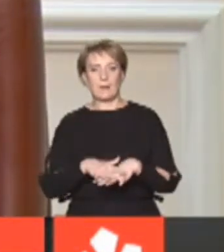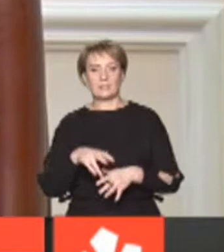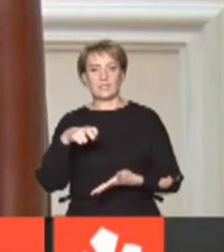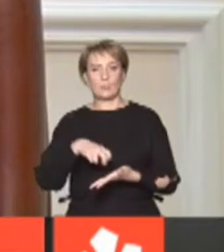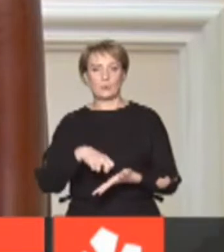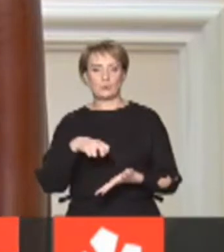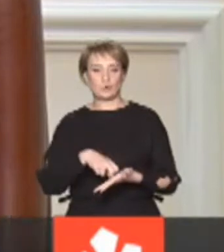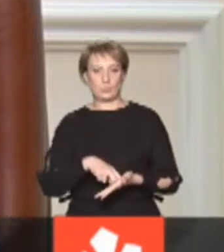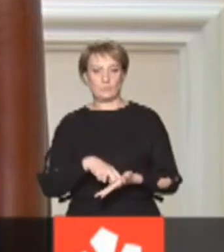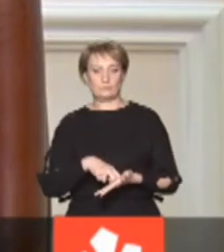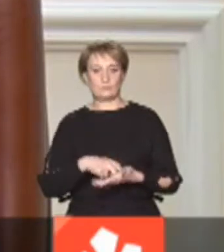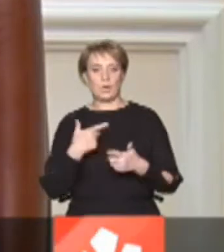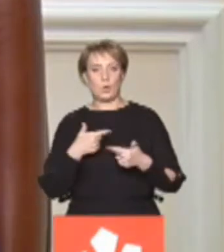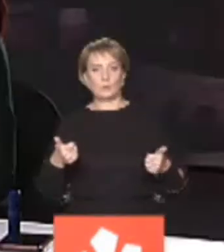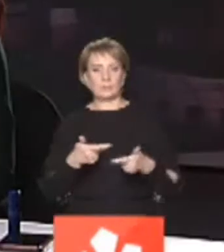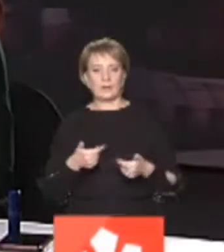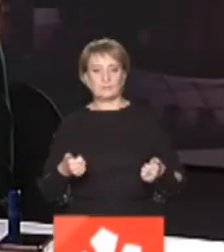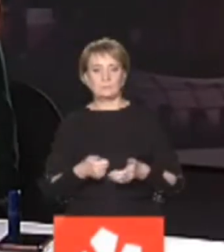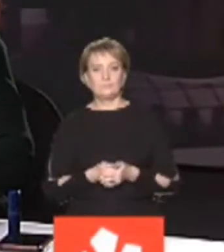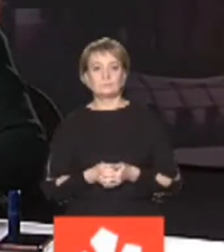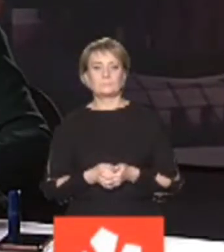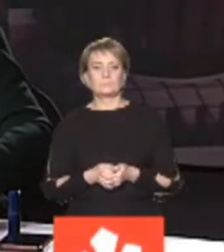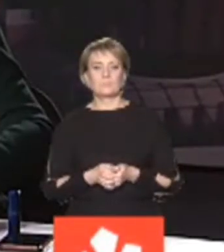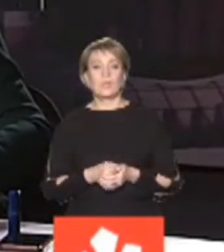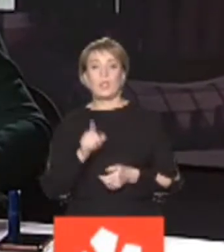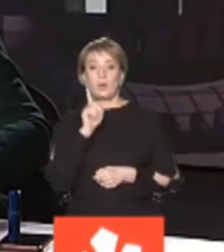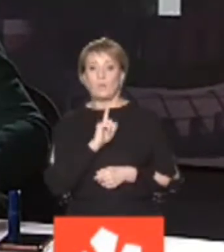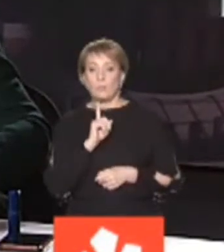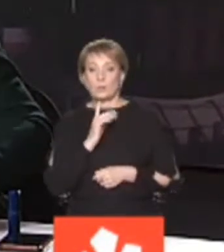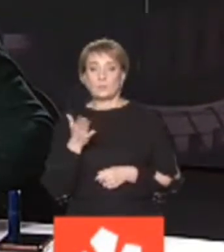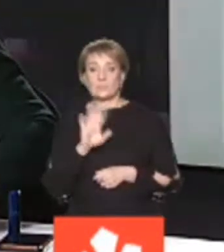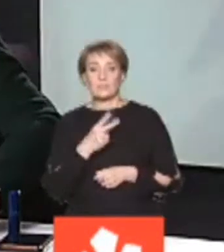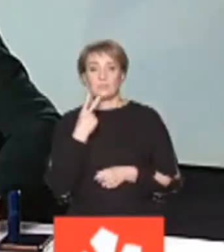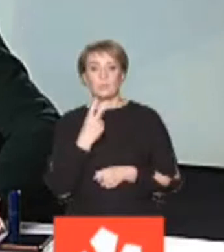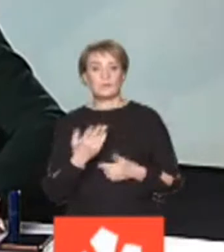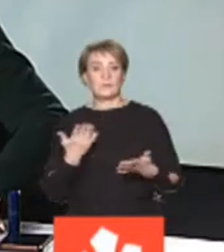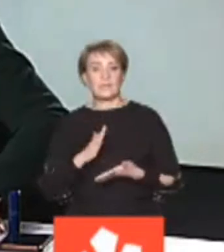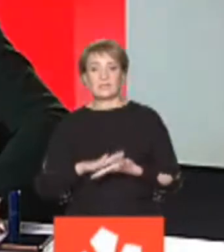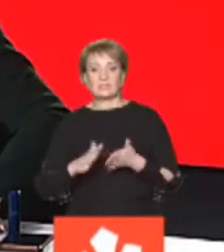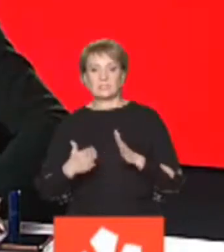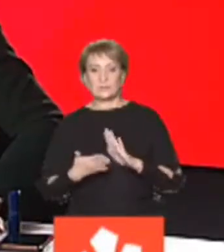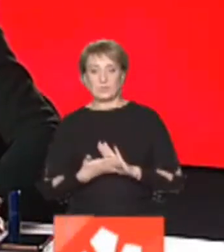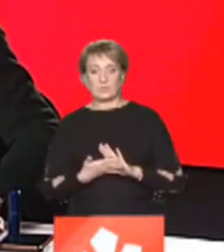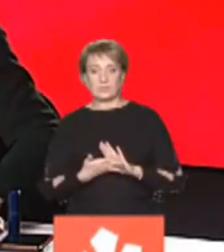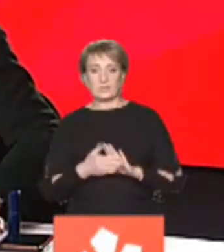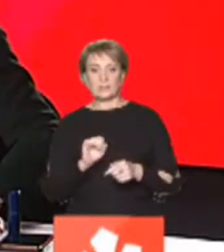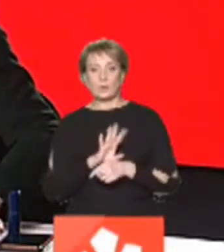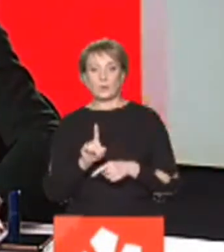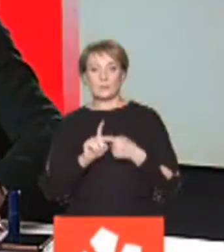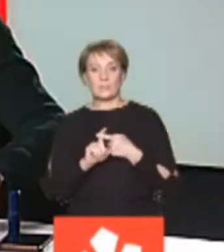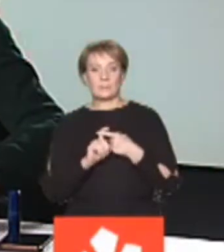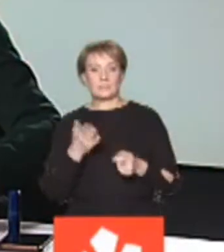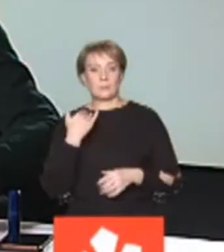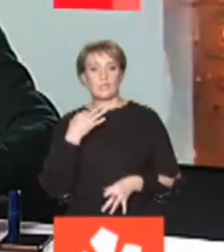поштові оператори, готелі. Ну а поки що давайте ми подивимося, яка ситуація із коронавірусом